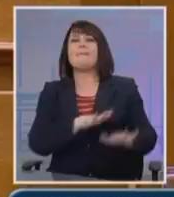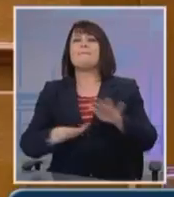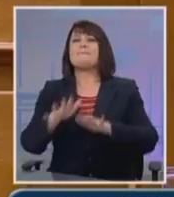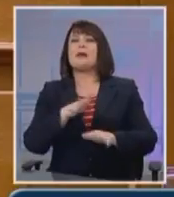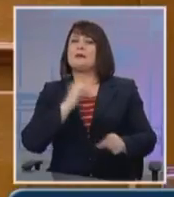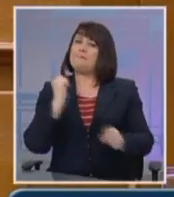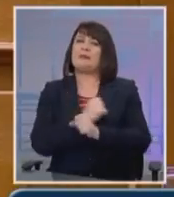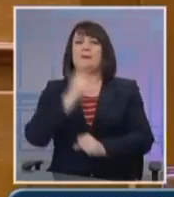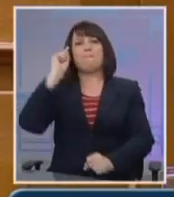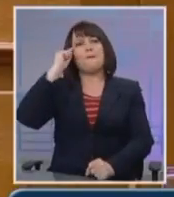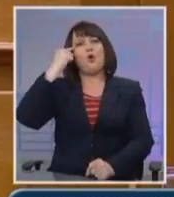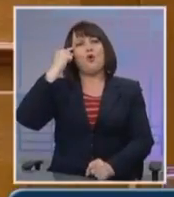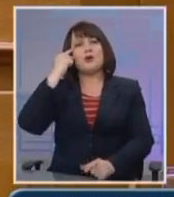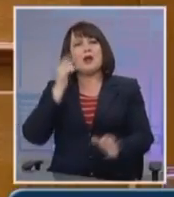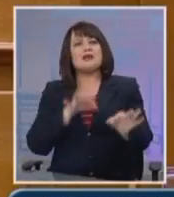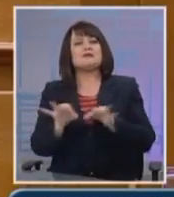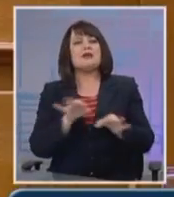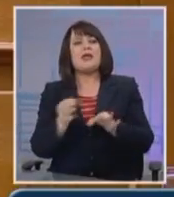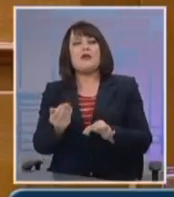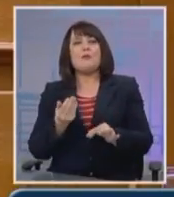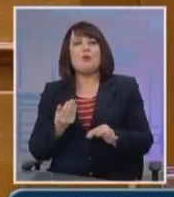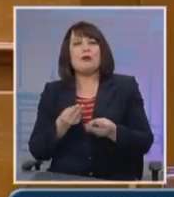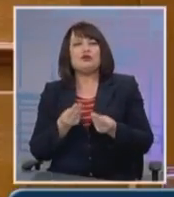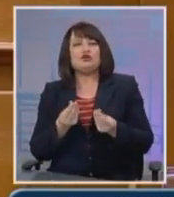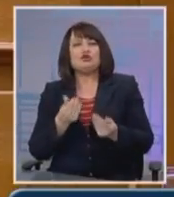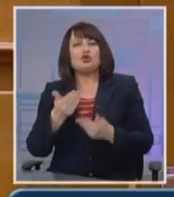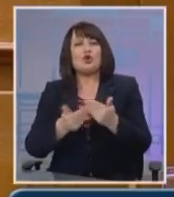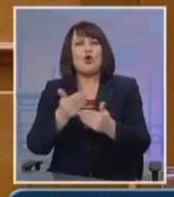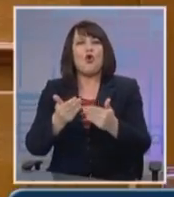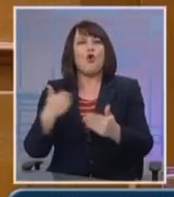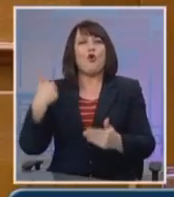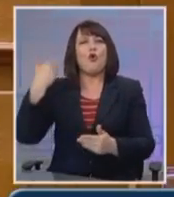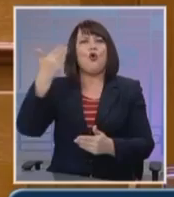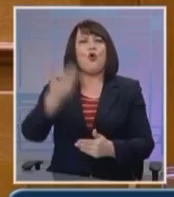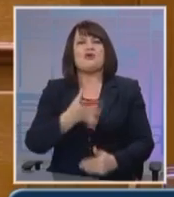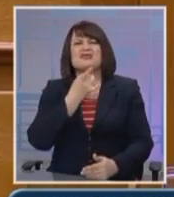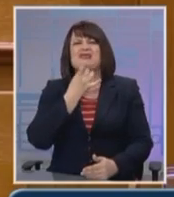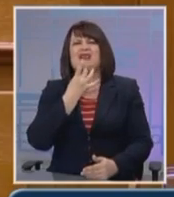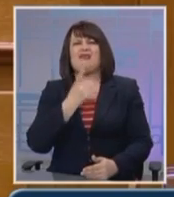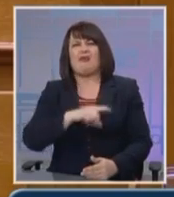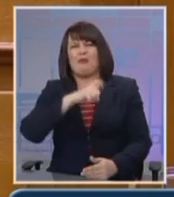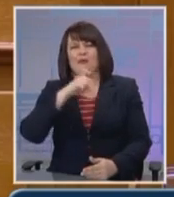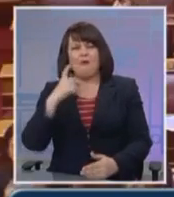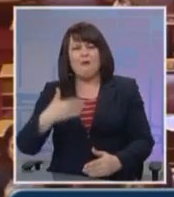συνειδητή, οργανωμένη, μεθοδική, πολυετή, κοινική και αδίστακτη.